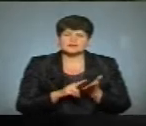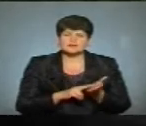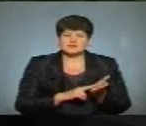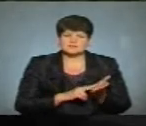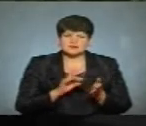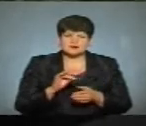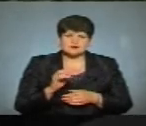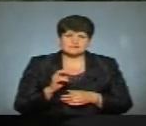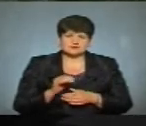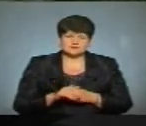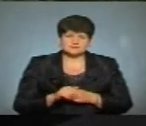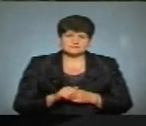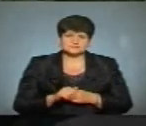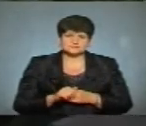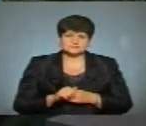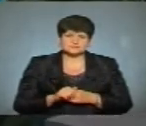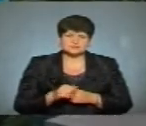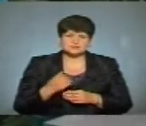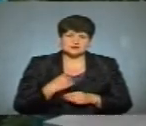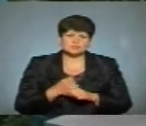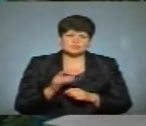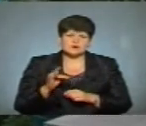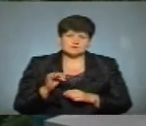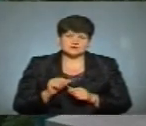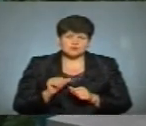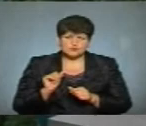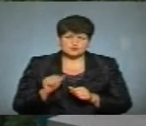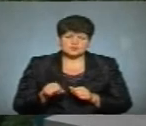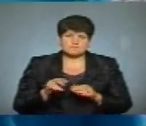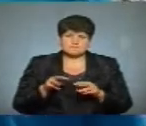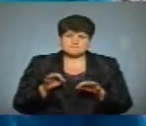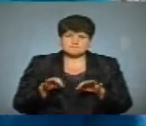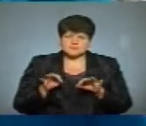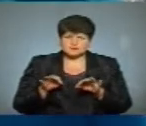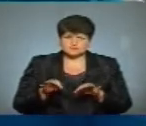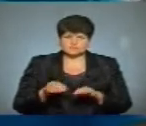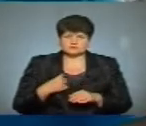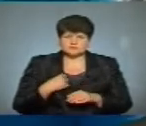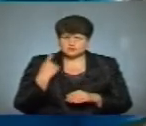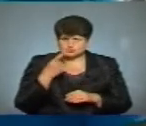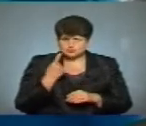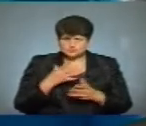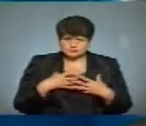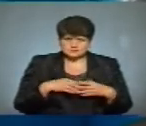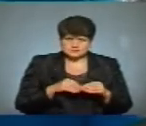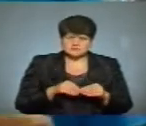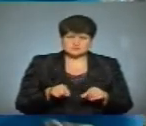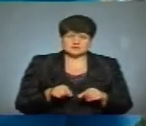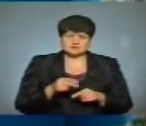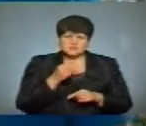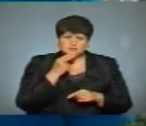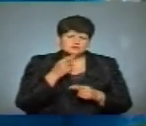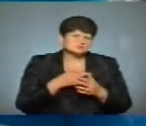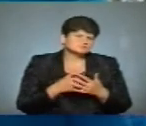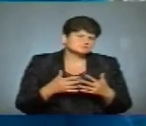Почому равлики я готую окремо, тобто я їх мариную. І ми особисто із сім'ї застовуємо в усіх